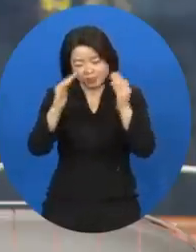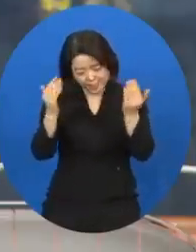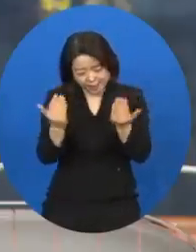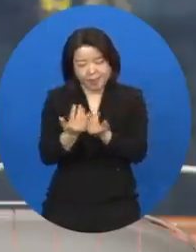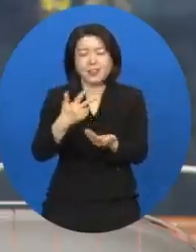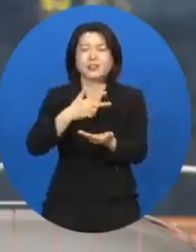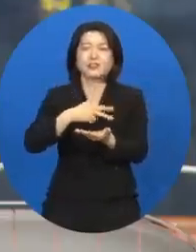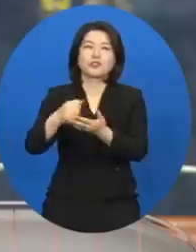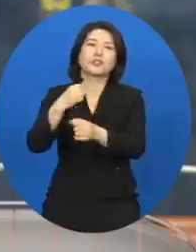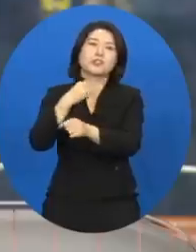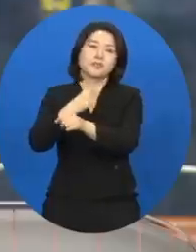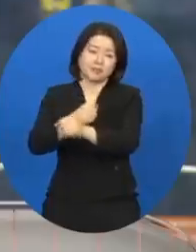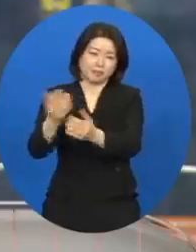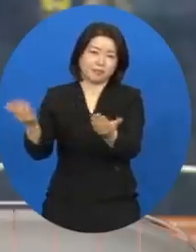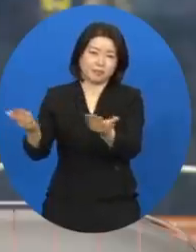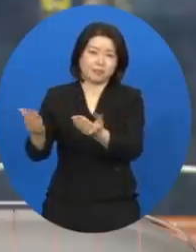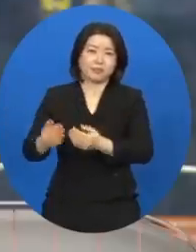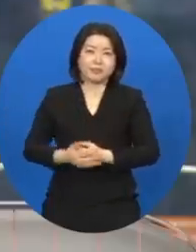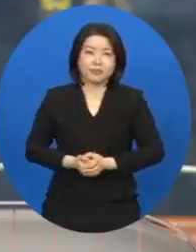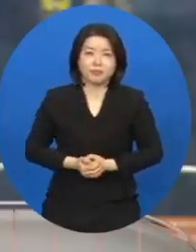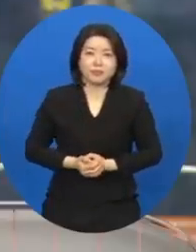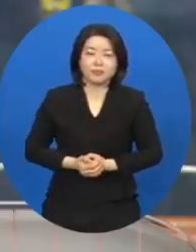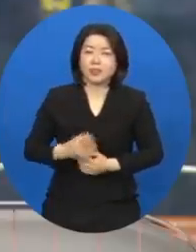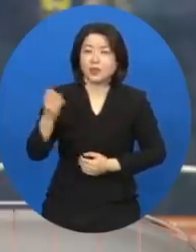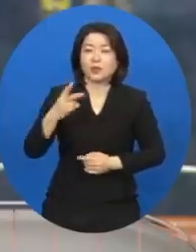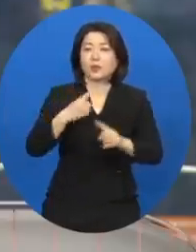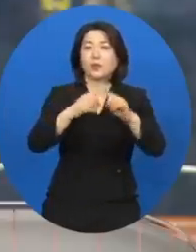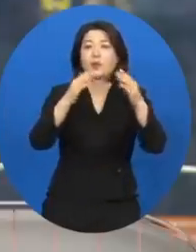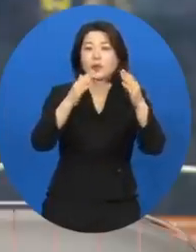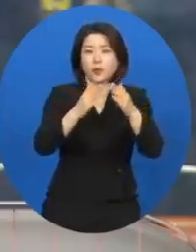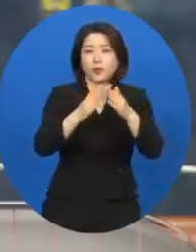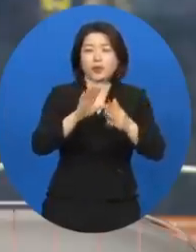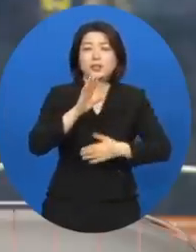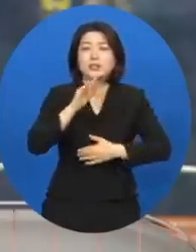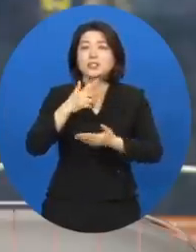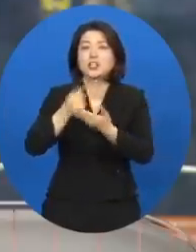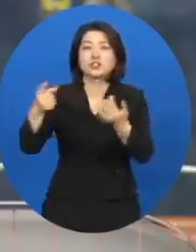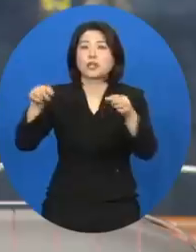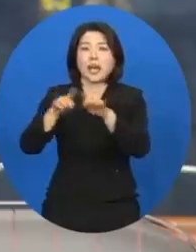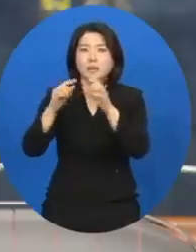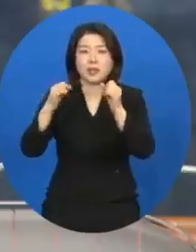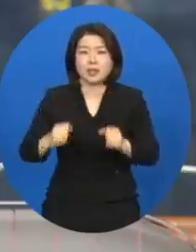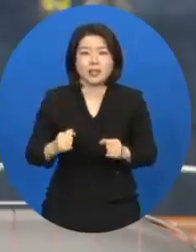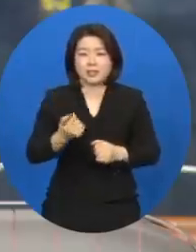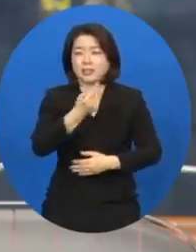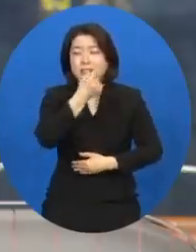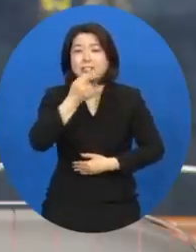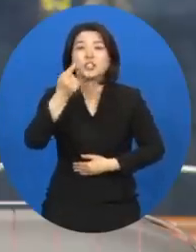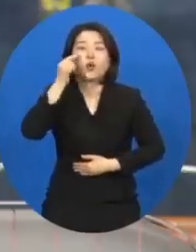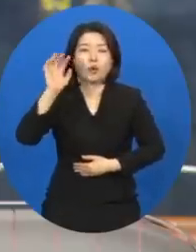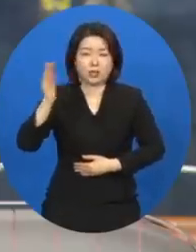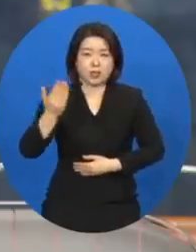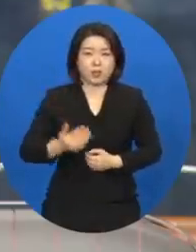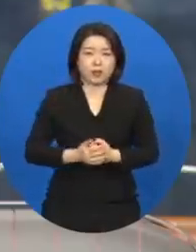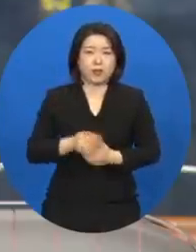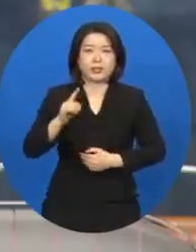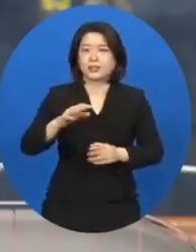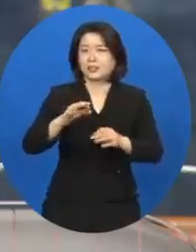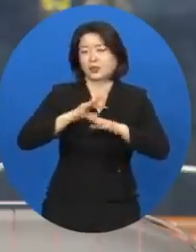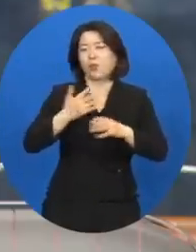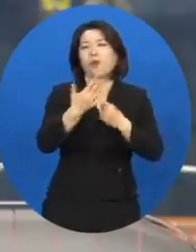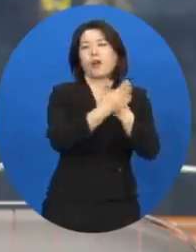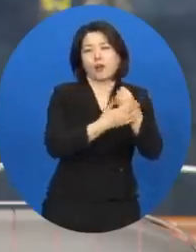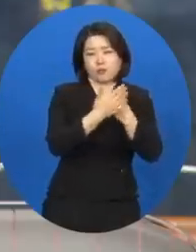것입니다. 그리고 교회가 진짜 주님이 함께 계시는 증거가 되니까 그 놀라운